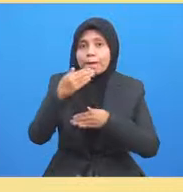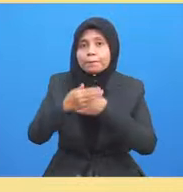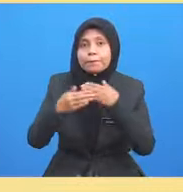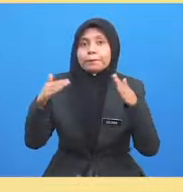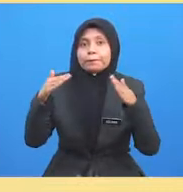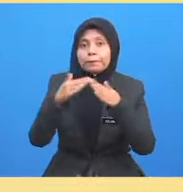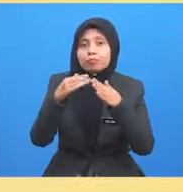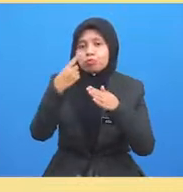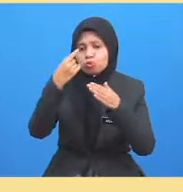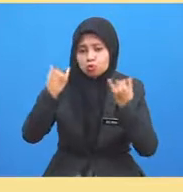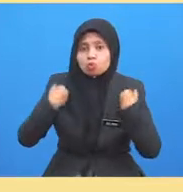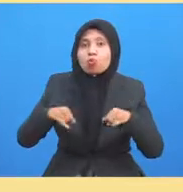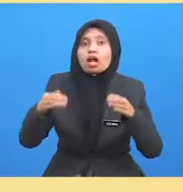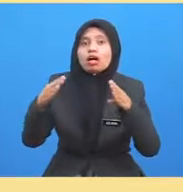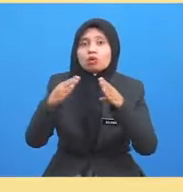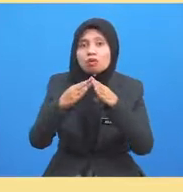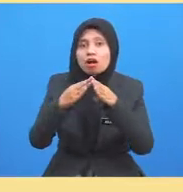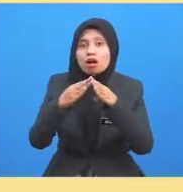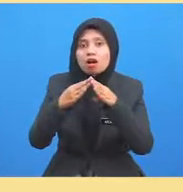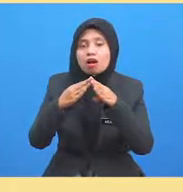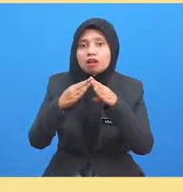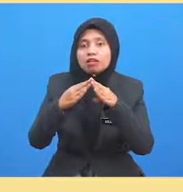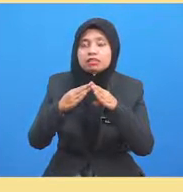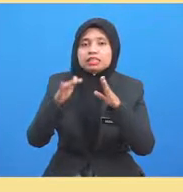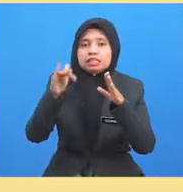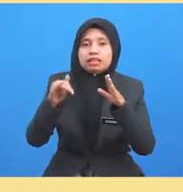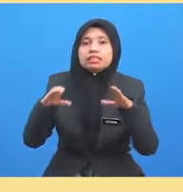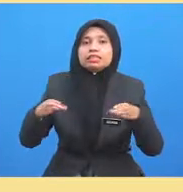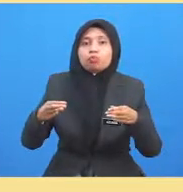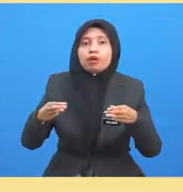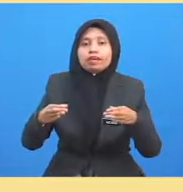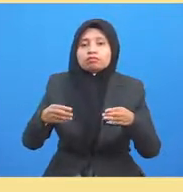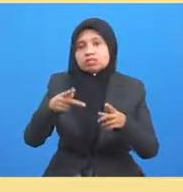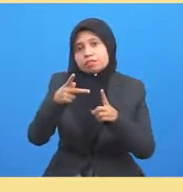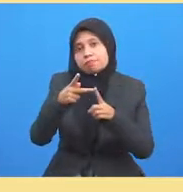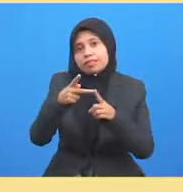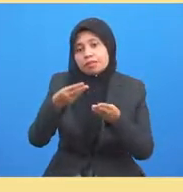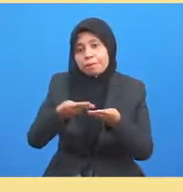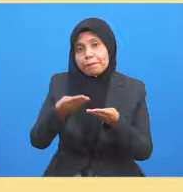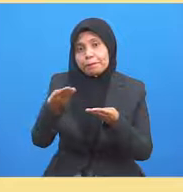proses membuat jualan unit rumah yang dibina kepada pembeli.